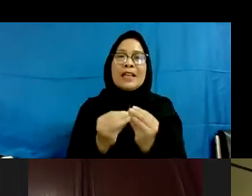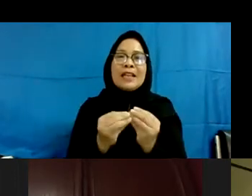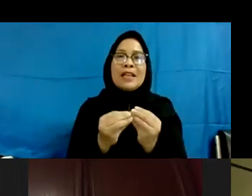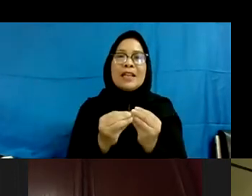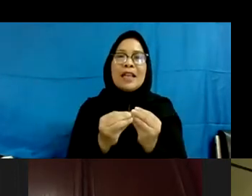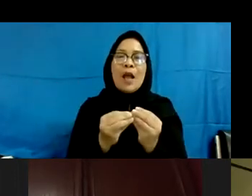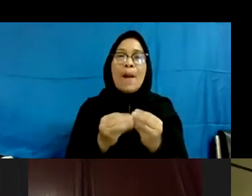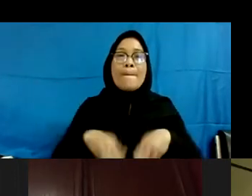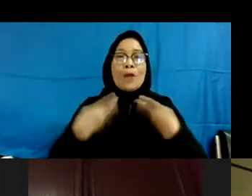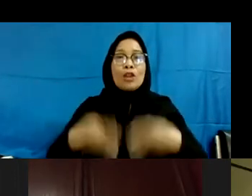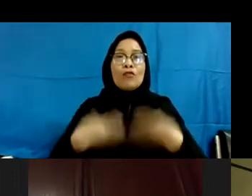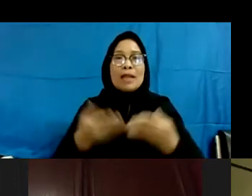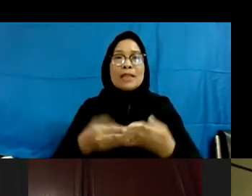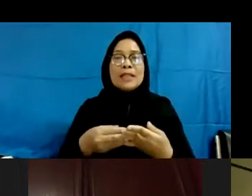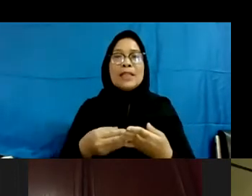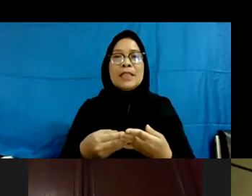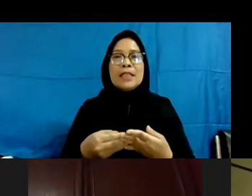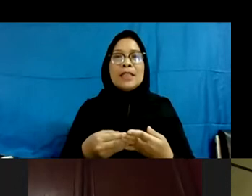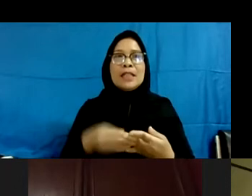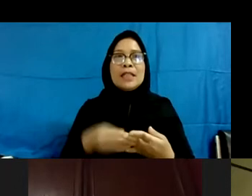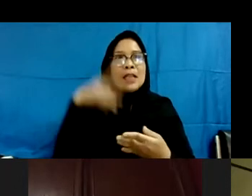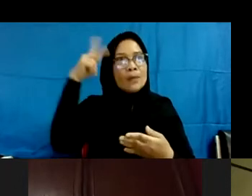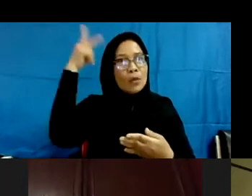motivasi 42%, buku psikologi